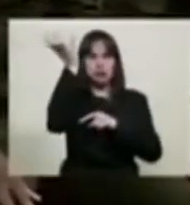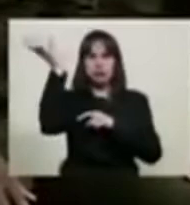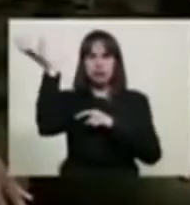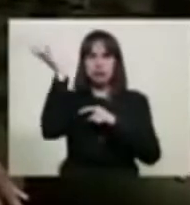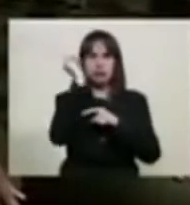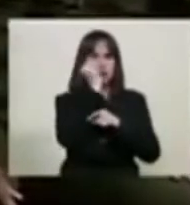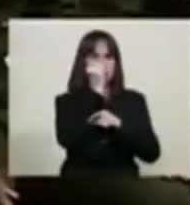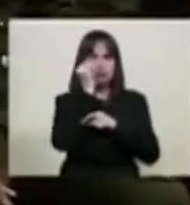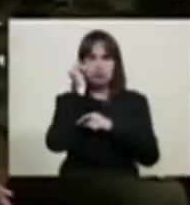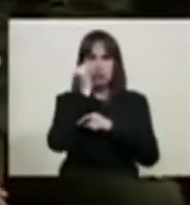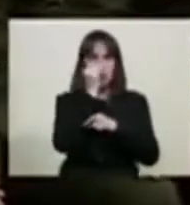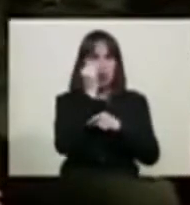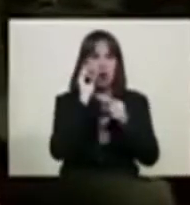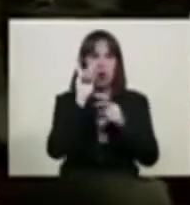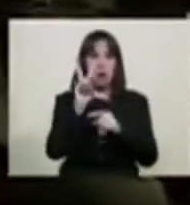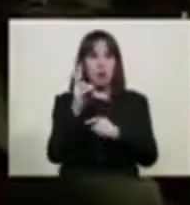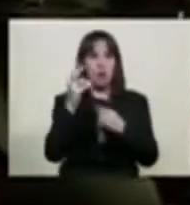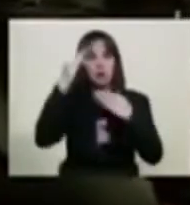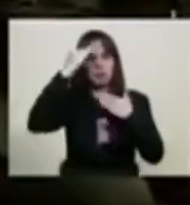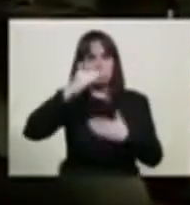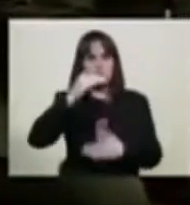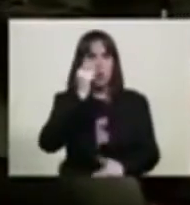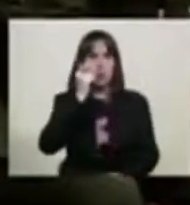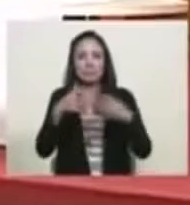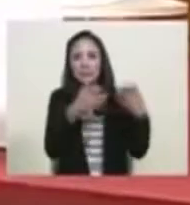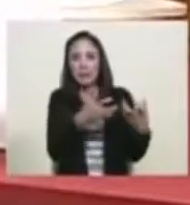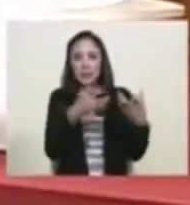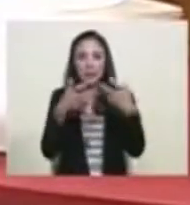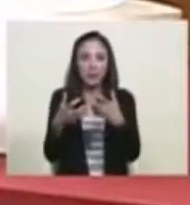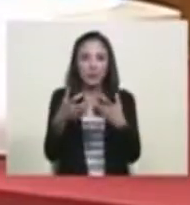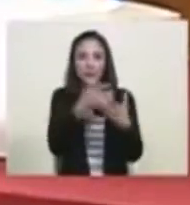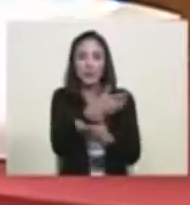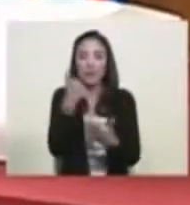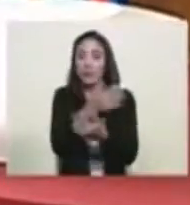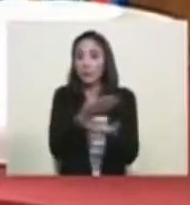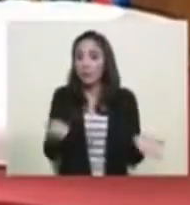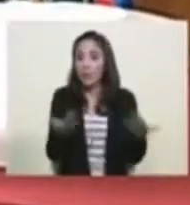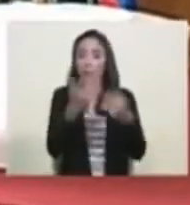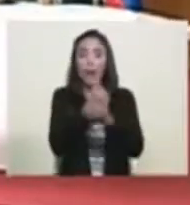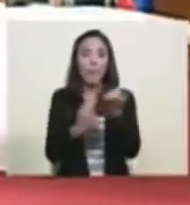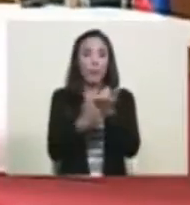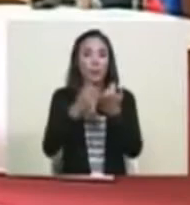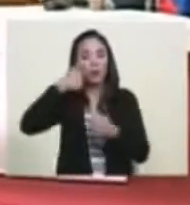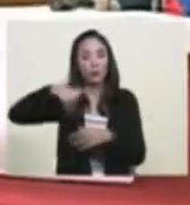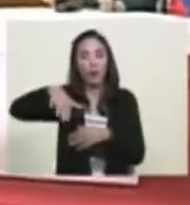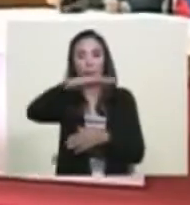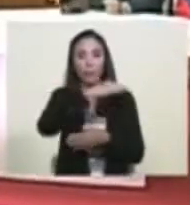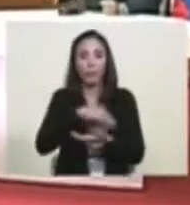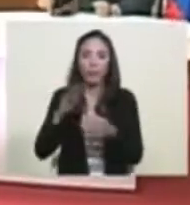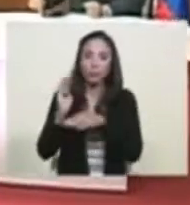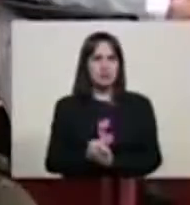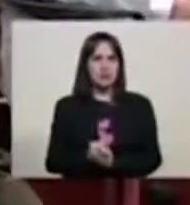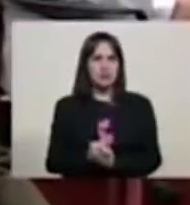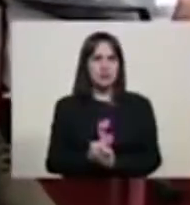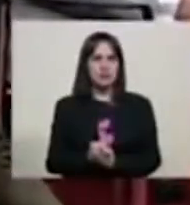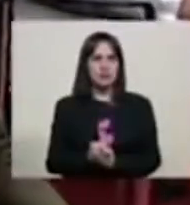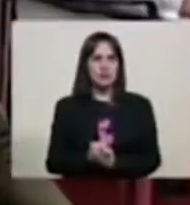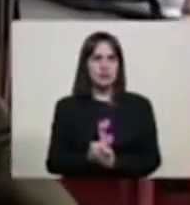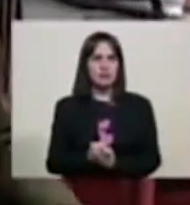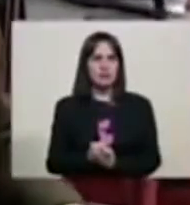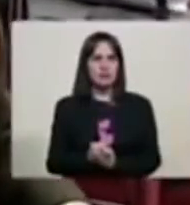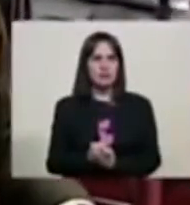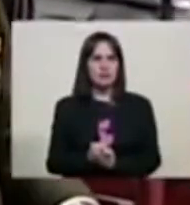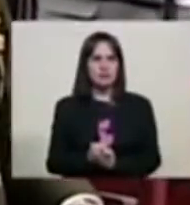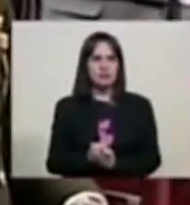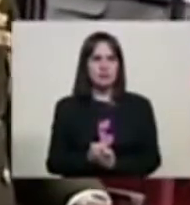barils par jour MBJ en août, soit une baisse de 36 000 barils par jour par rapport au mois précédent, selon des sources secondaires de